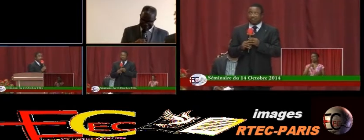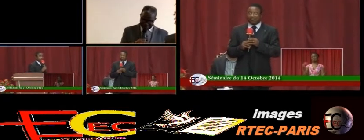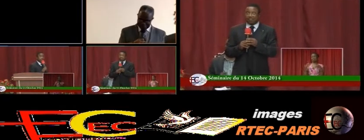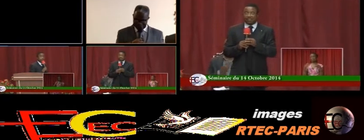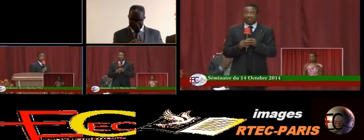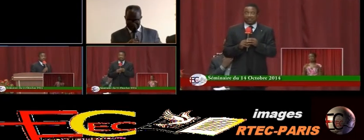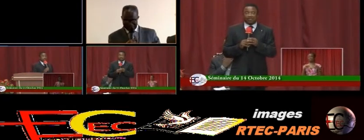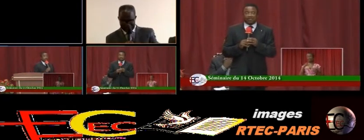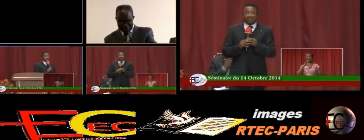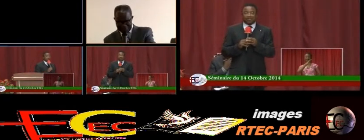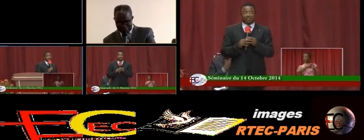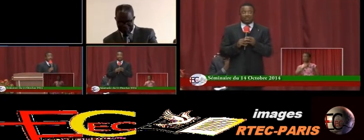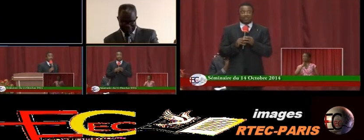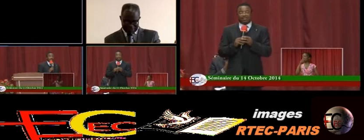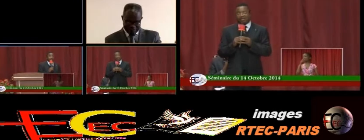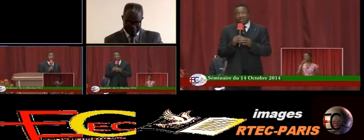Amen. Amen.